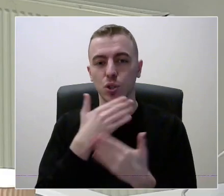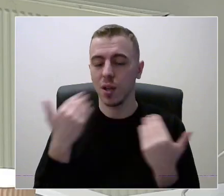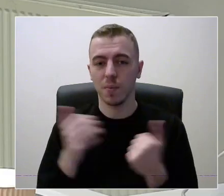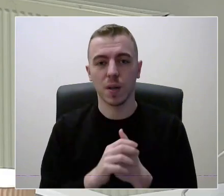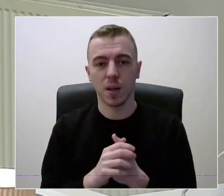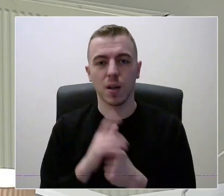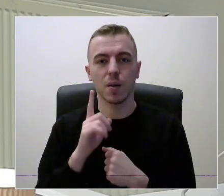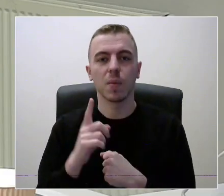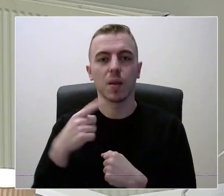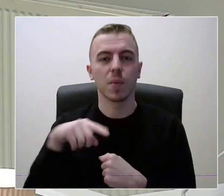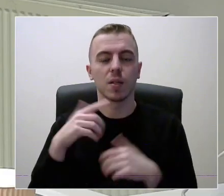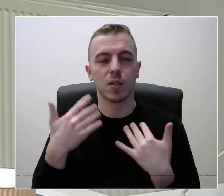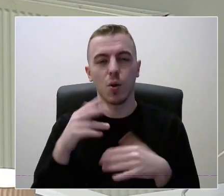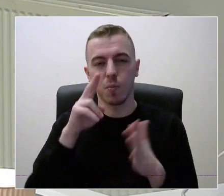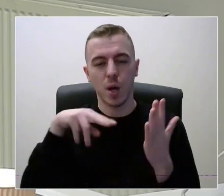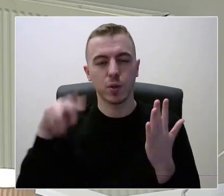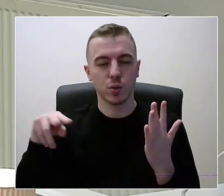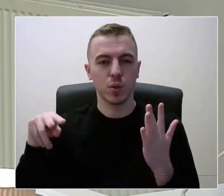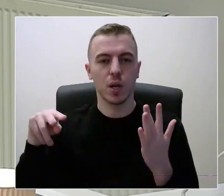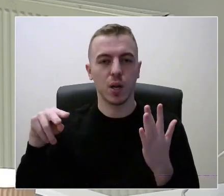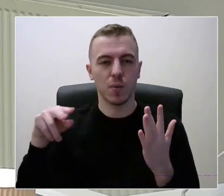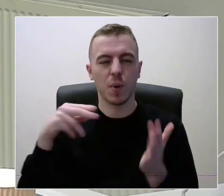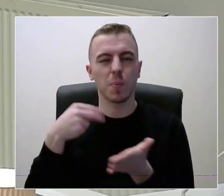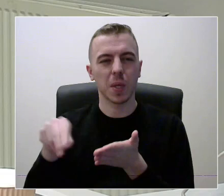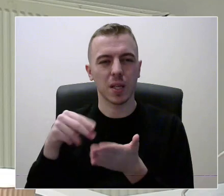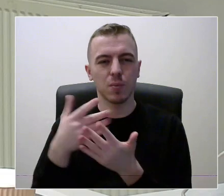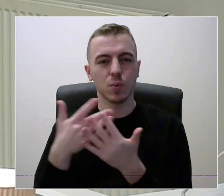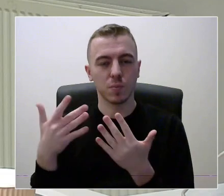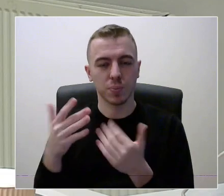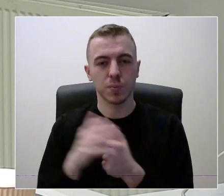mes peržiūrėjom visus pirkimus, kurie laviruoja